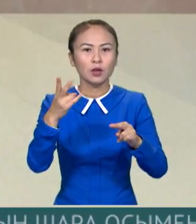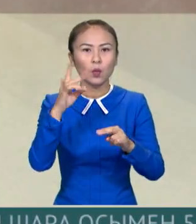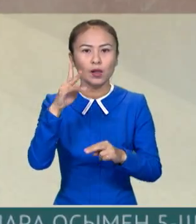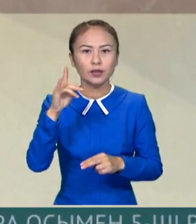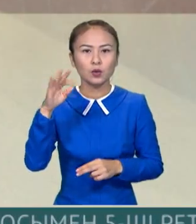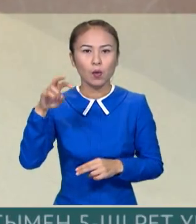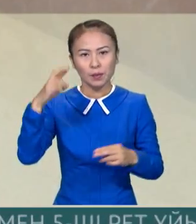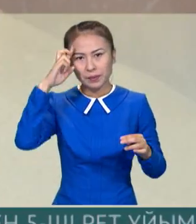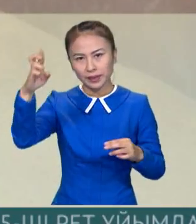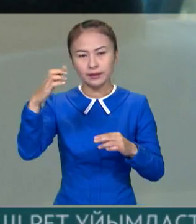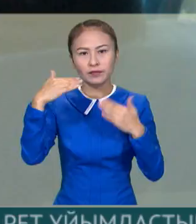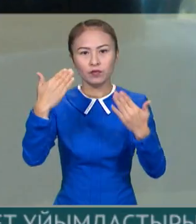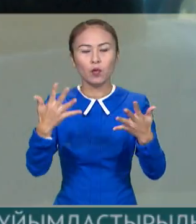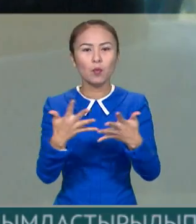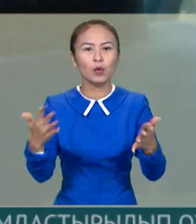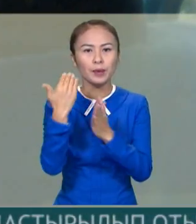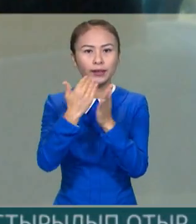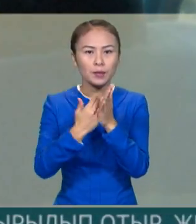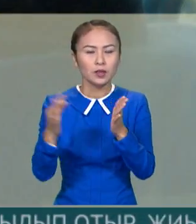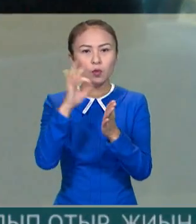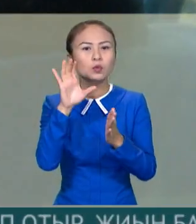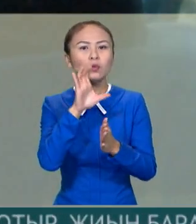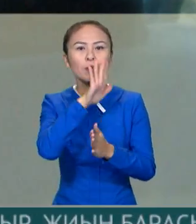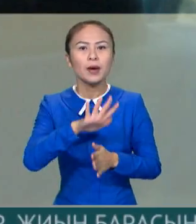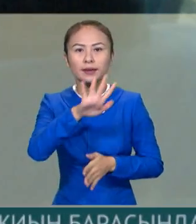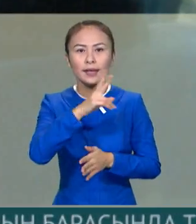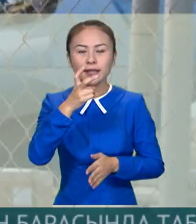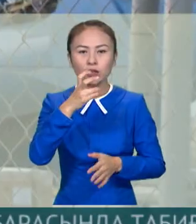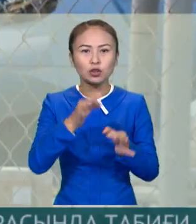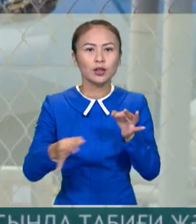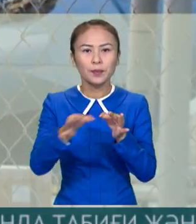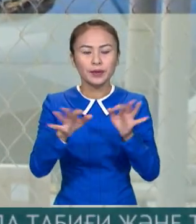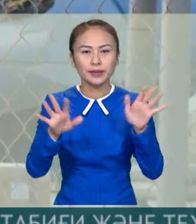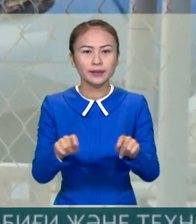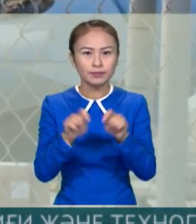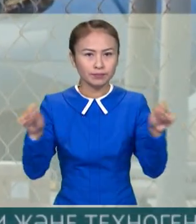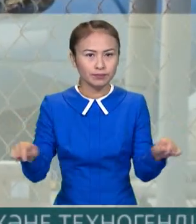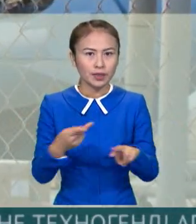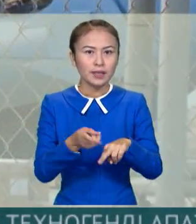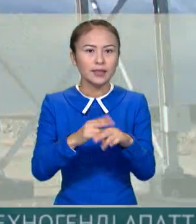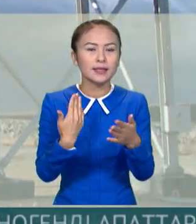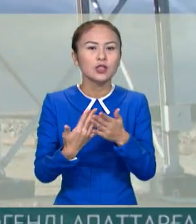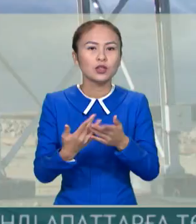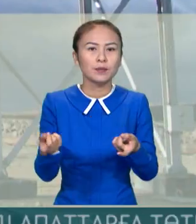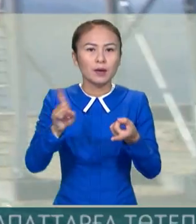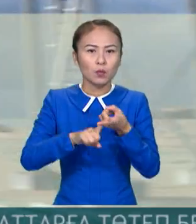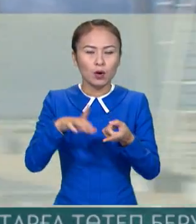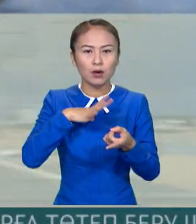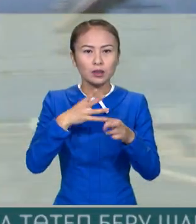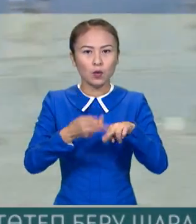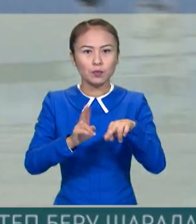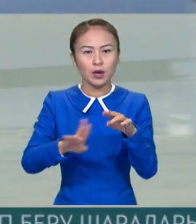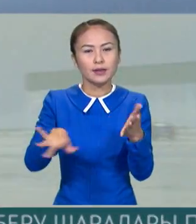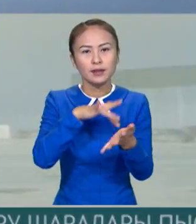жол мемлекеттік инфрақұрылымдық даму бағдарламасы аясында солтүстік бағытта 200 шақырымға кеңейгені мәлім. Кесінше порт